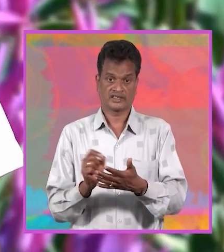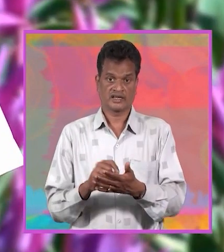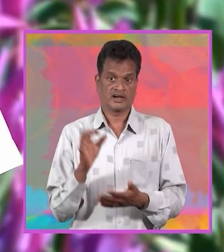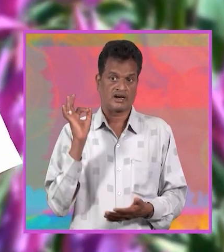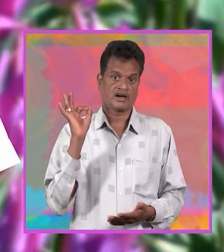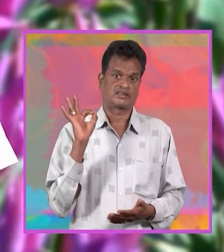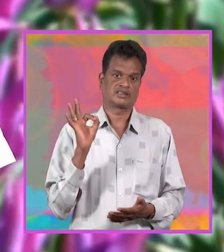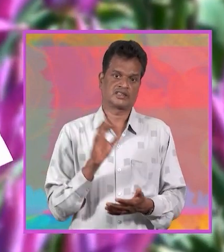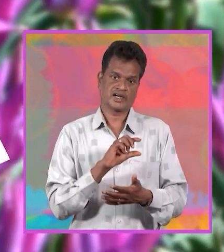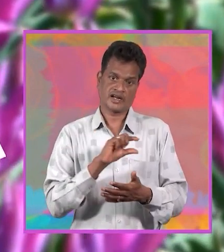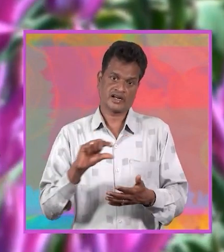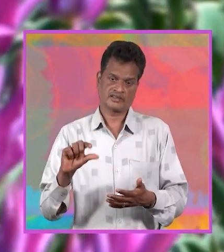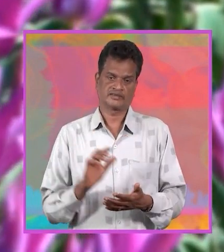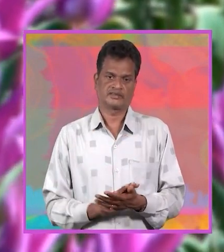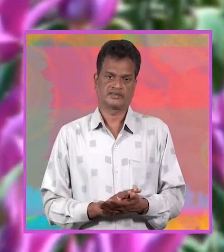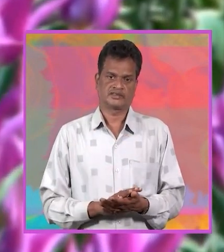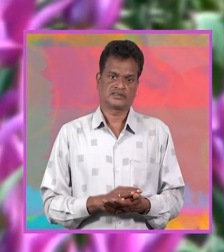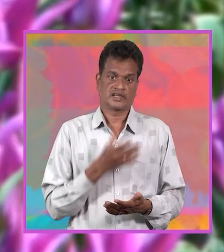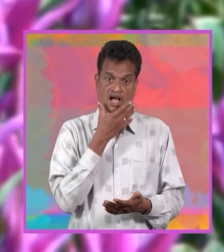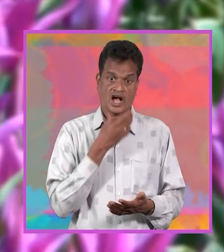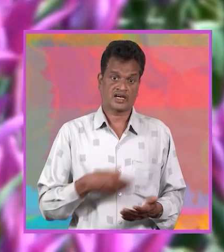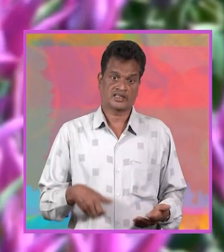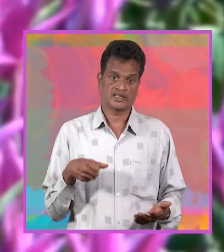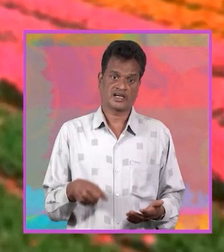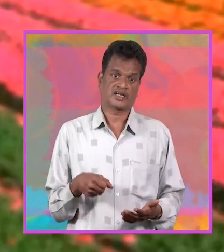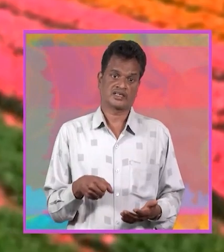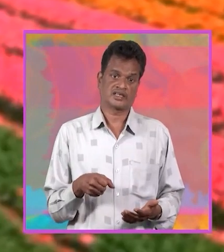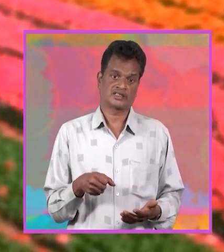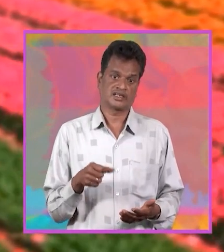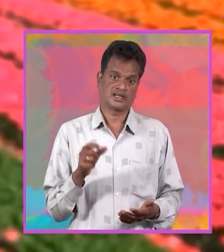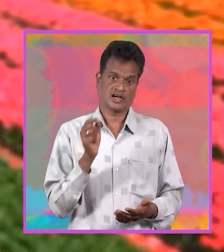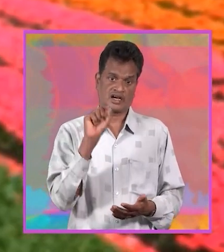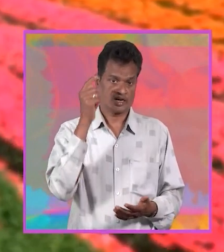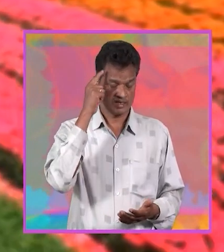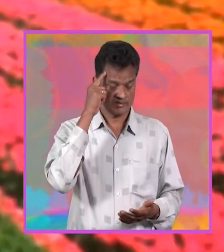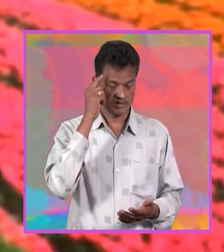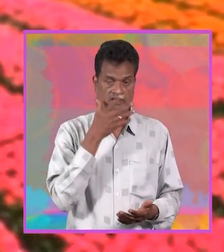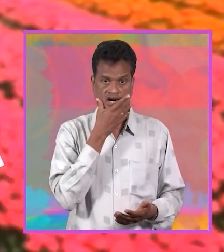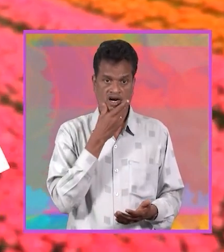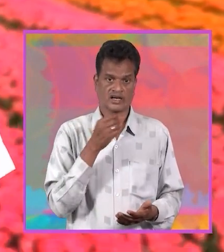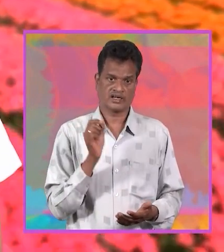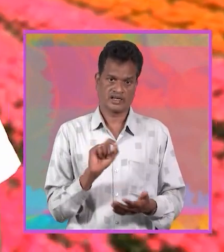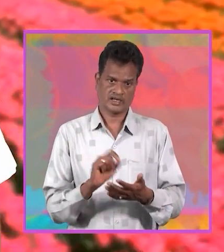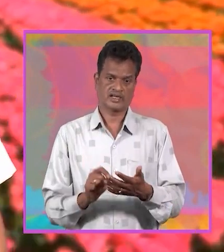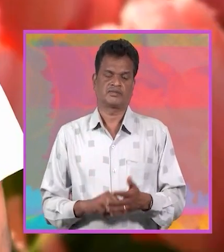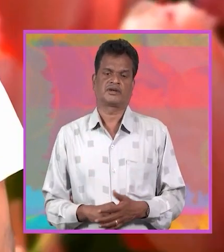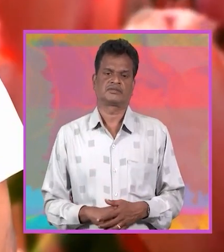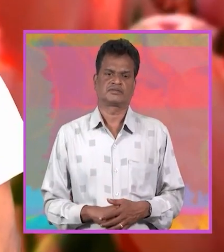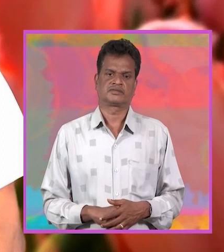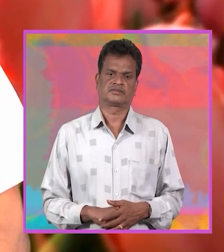அருமையான இலக்கணமாம். அகத்தியர் பெருமான் எழுதியதே அருமையான